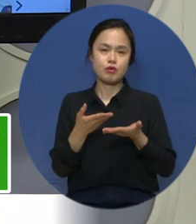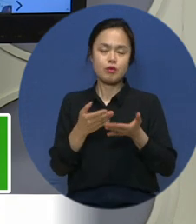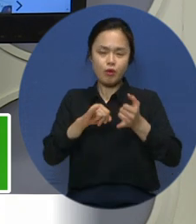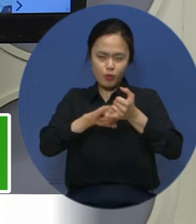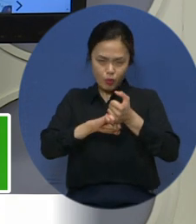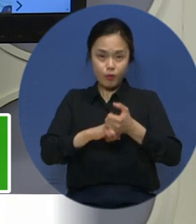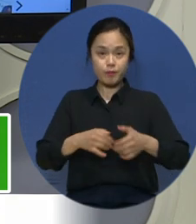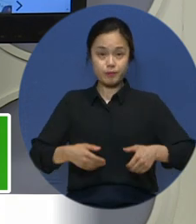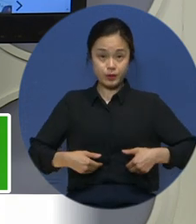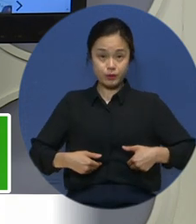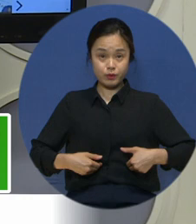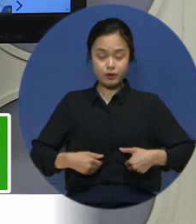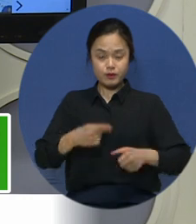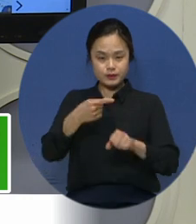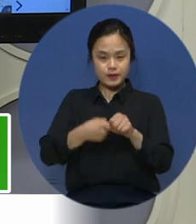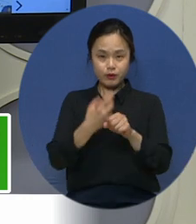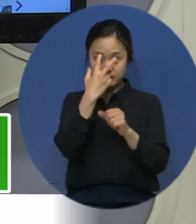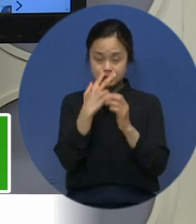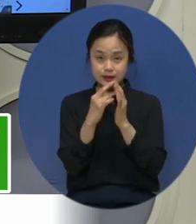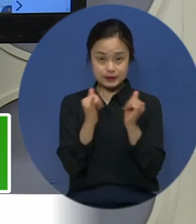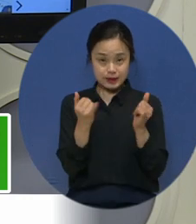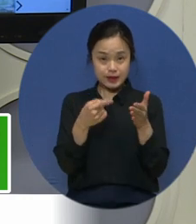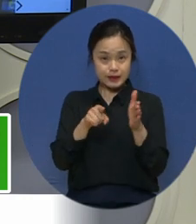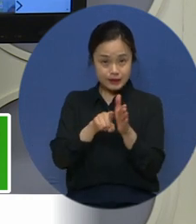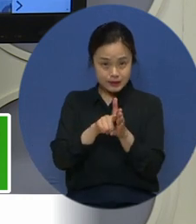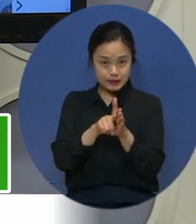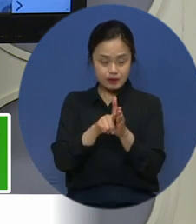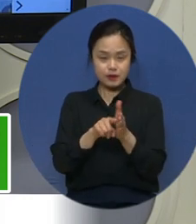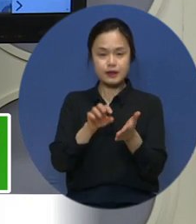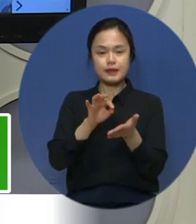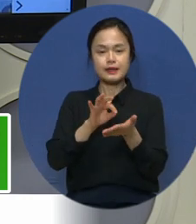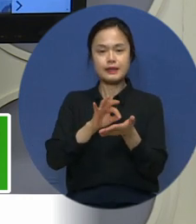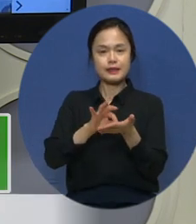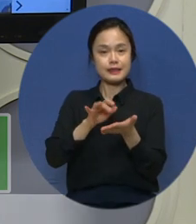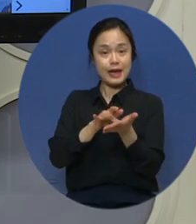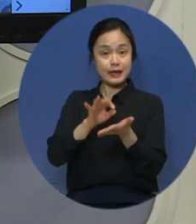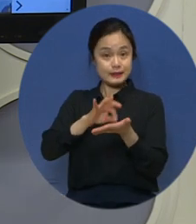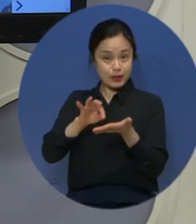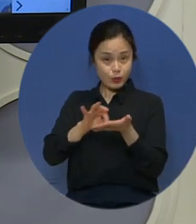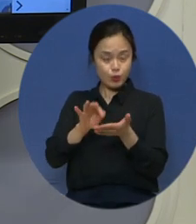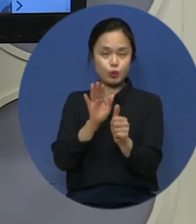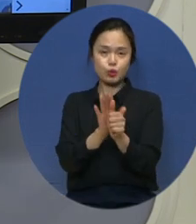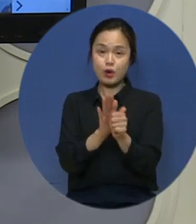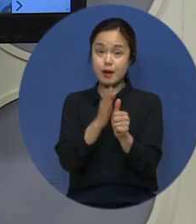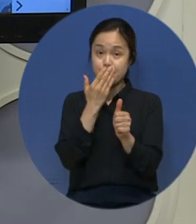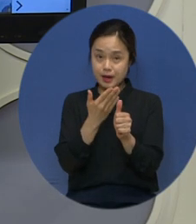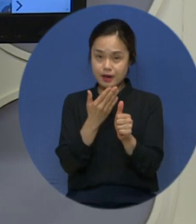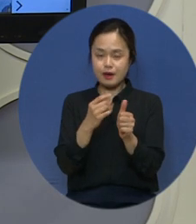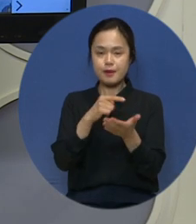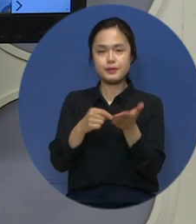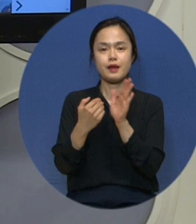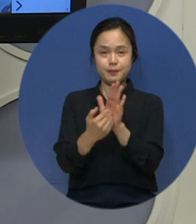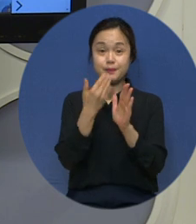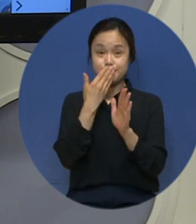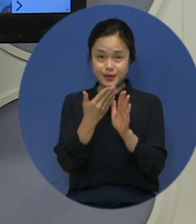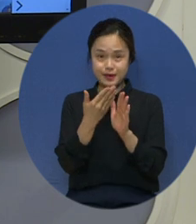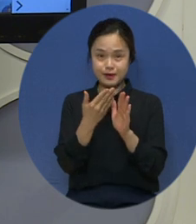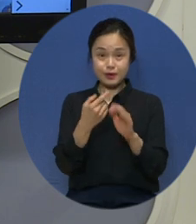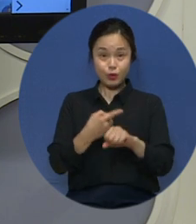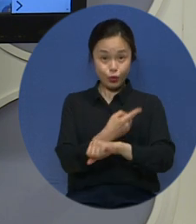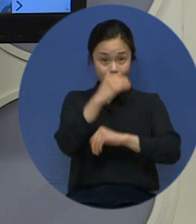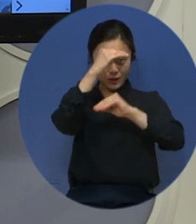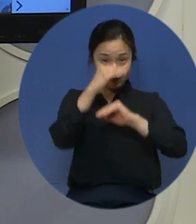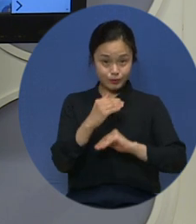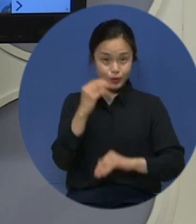의약품 접근성을 제고하고 오남용을 방지하고 자 했습니다 이밖에 자세한 사항은 외 편 주소 홈페이지와